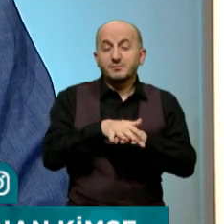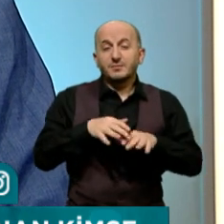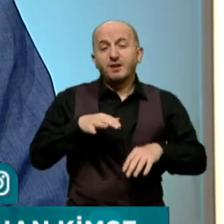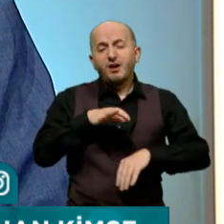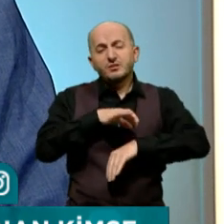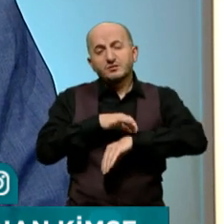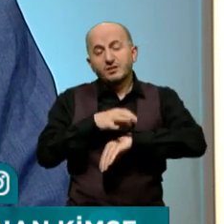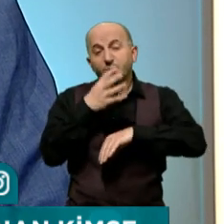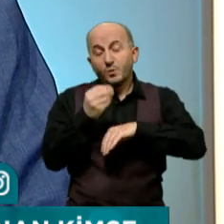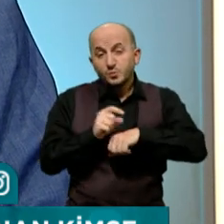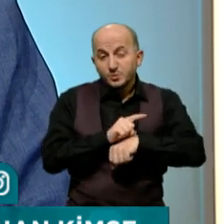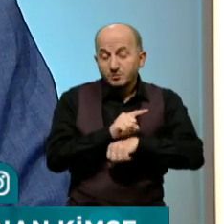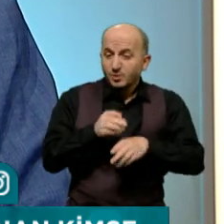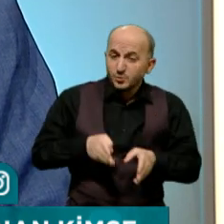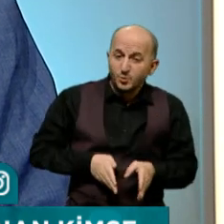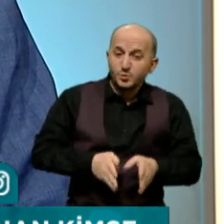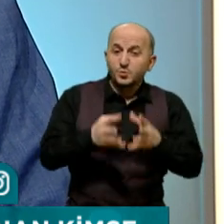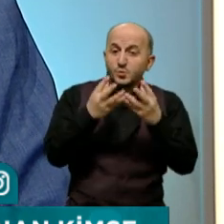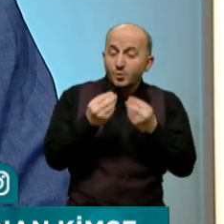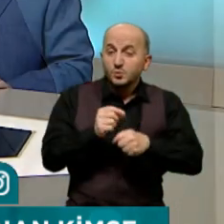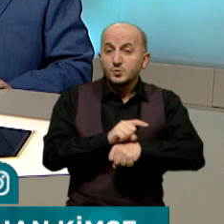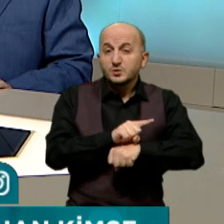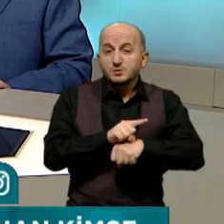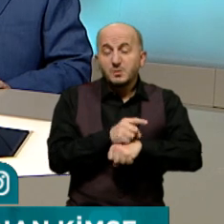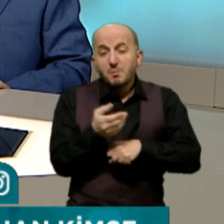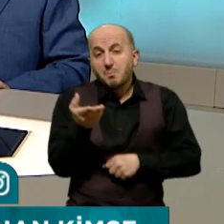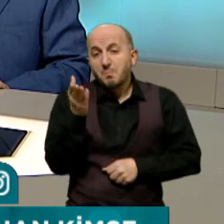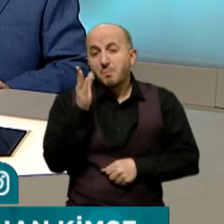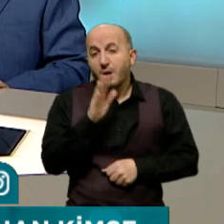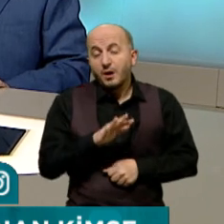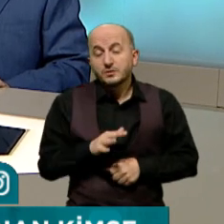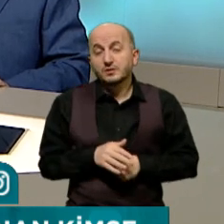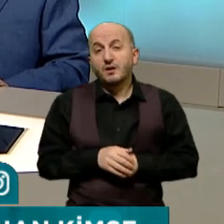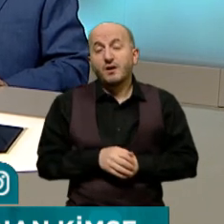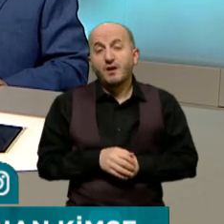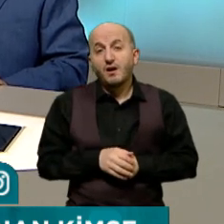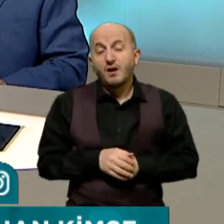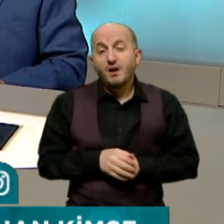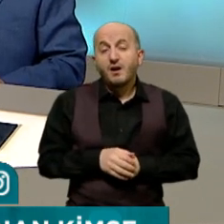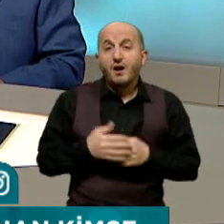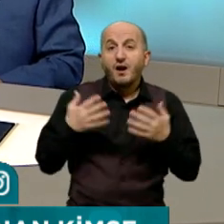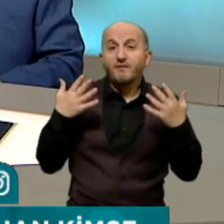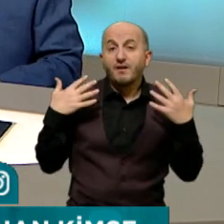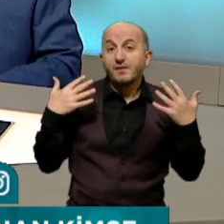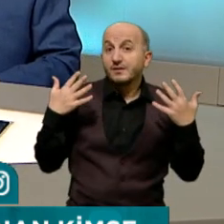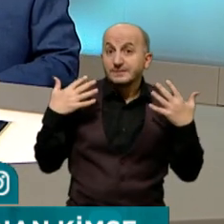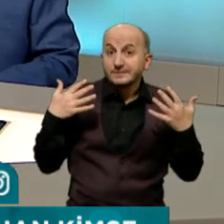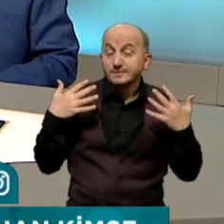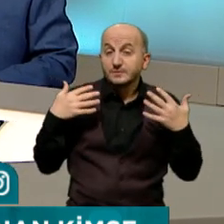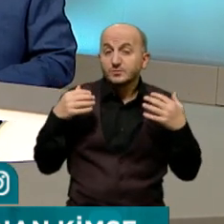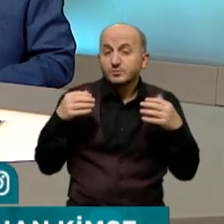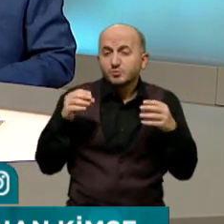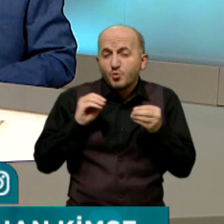halinde, yolculuk halinde, efendim başka çok böyle havaların işte